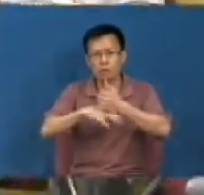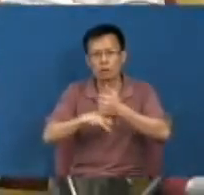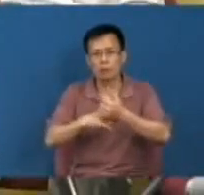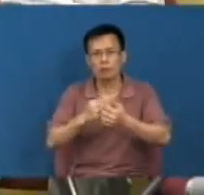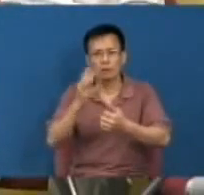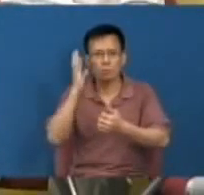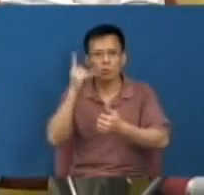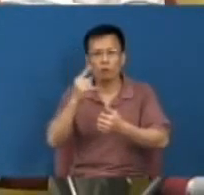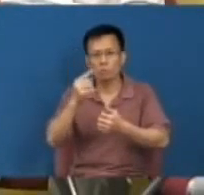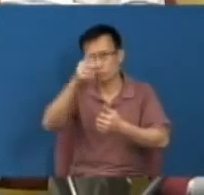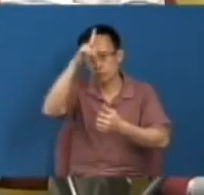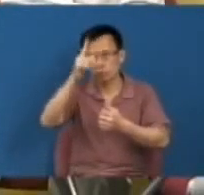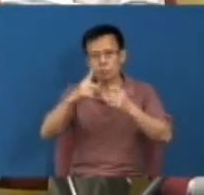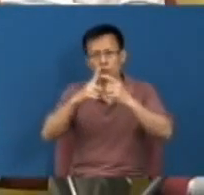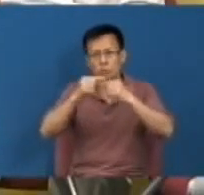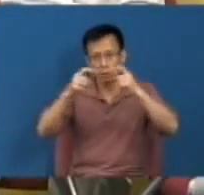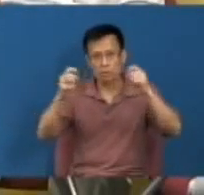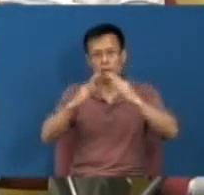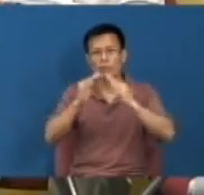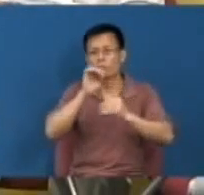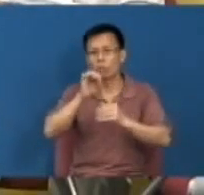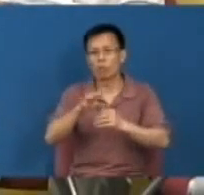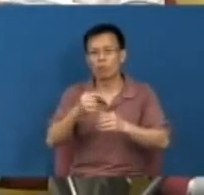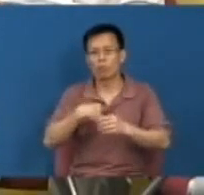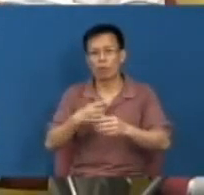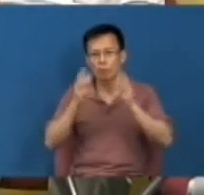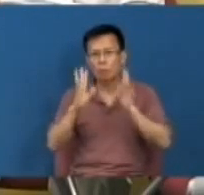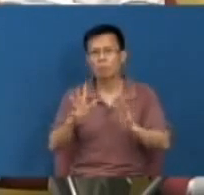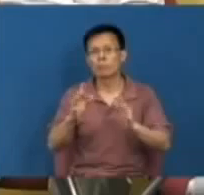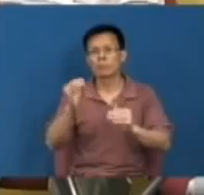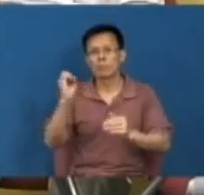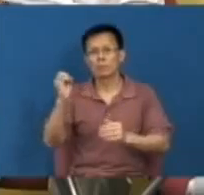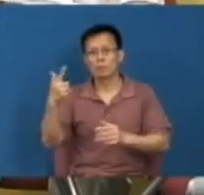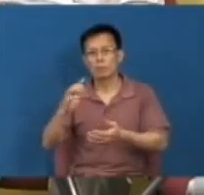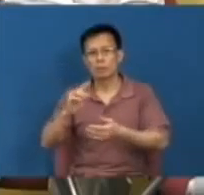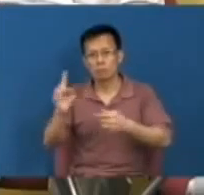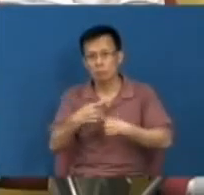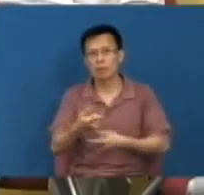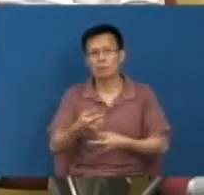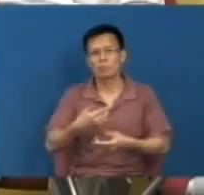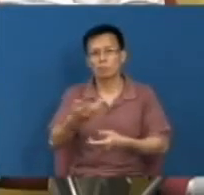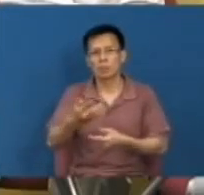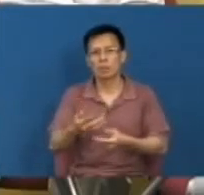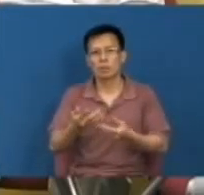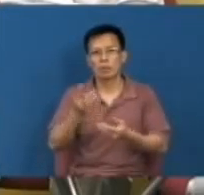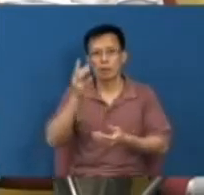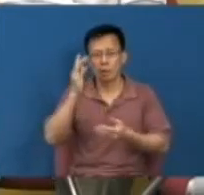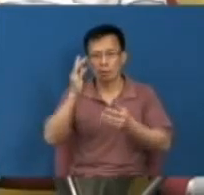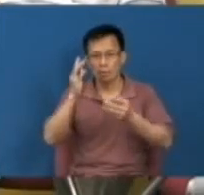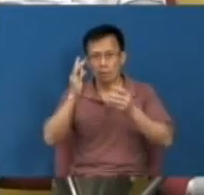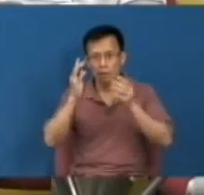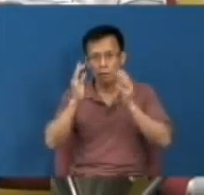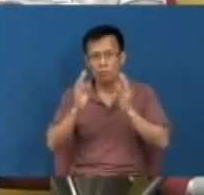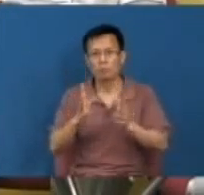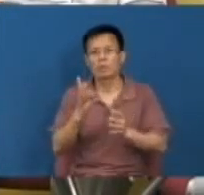同事喺度講咧，咁咧就我508萬啊嘛，咁佢誒俾540幾萬， 即係爭取同你加